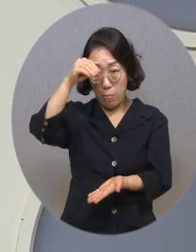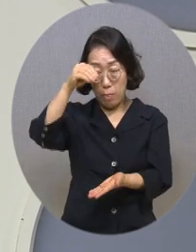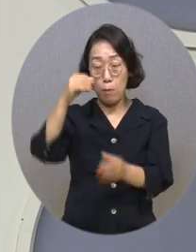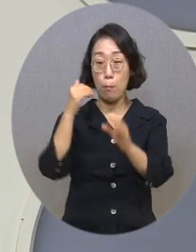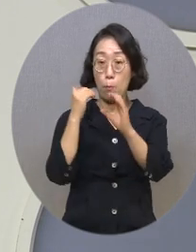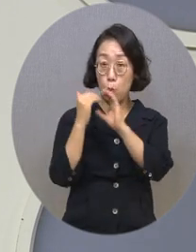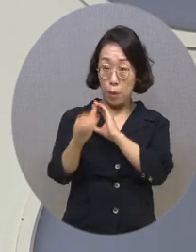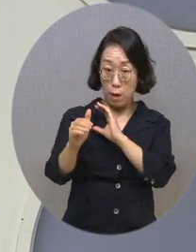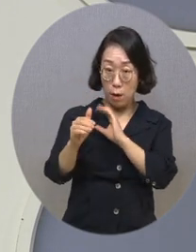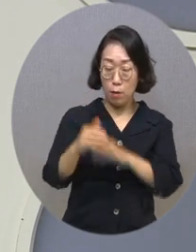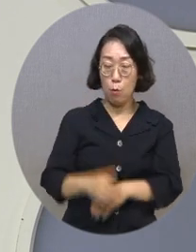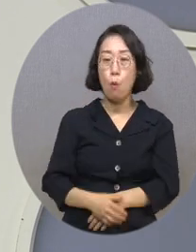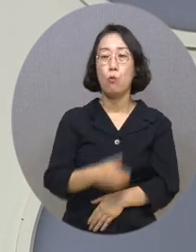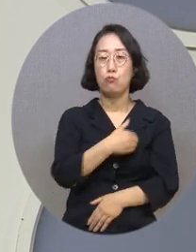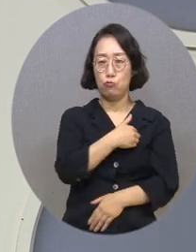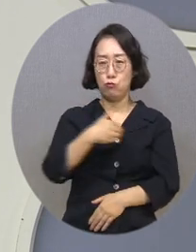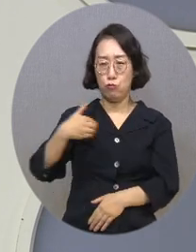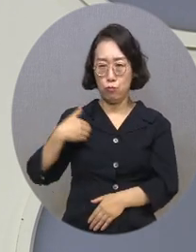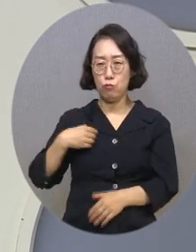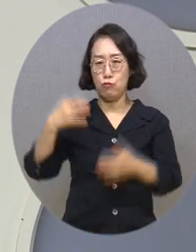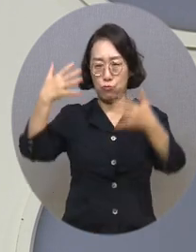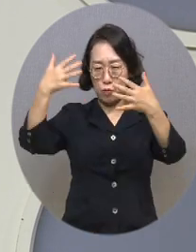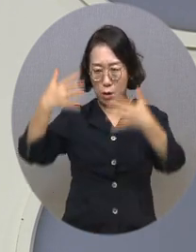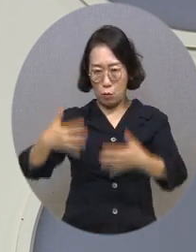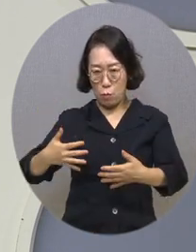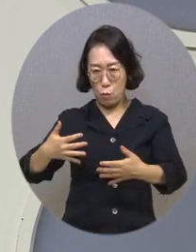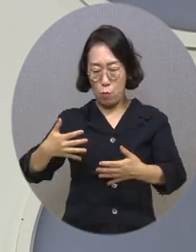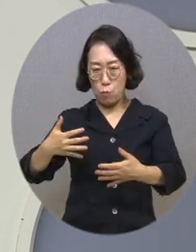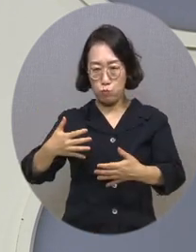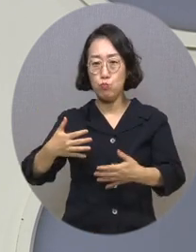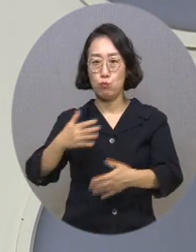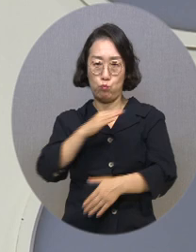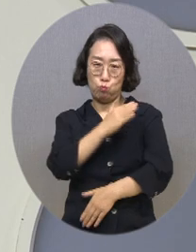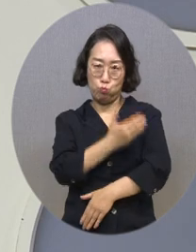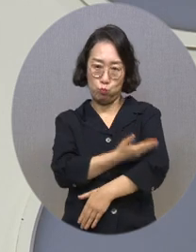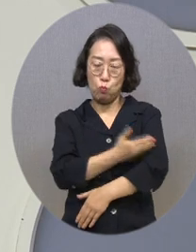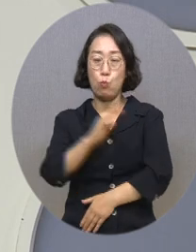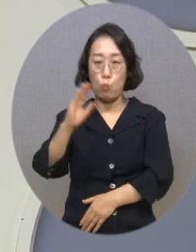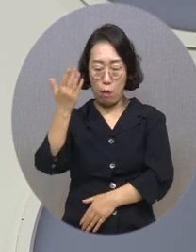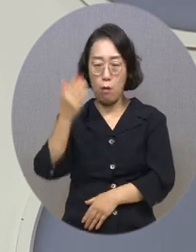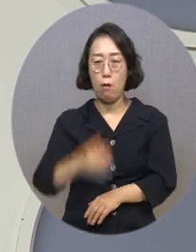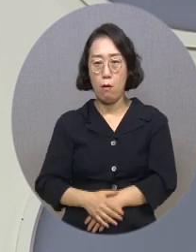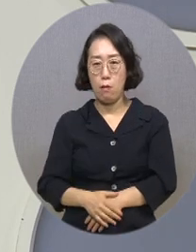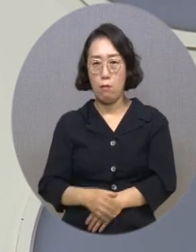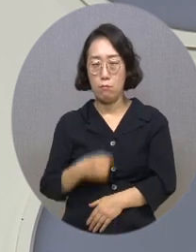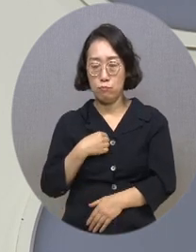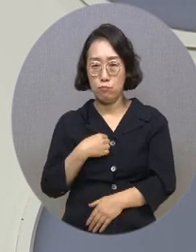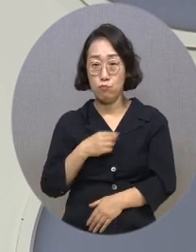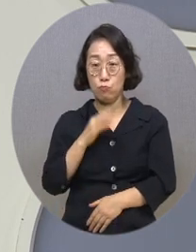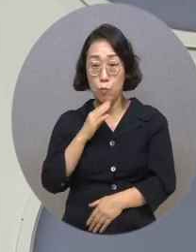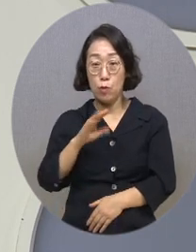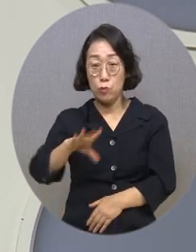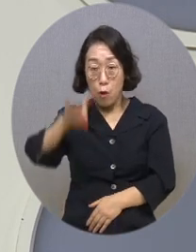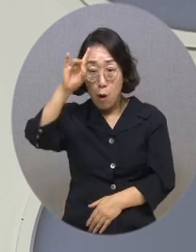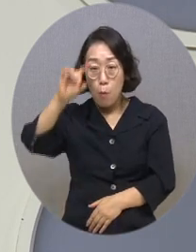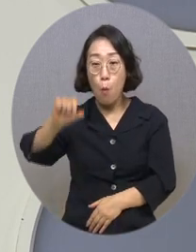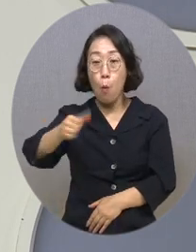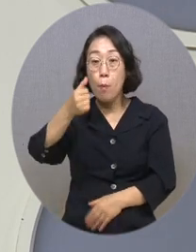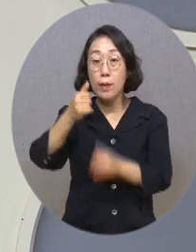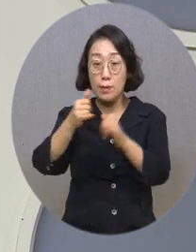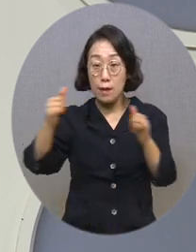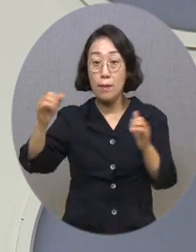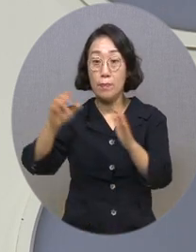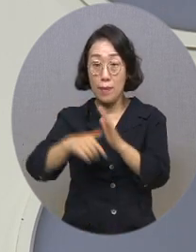보내줬더니 충분한 자격이 됩니다 해갖고 제가 이제 500명 때 한번 그 인증을 받았어요.